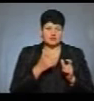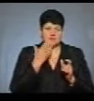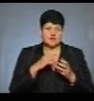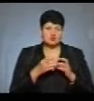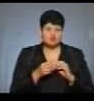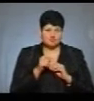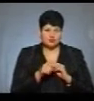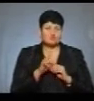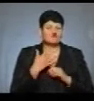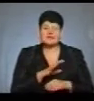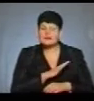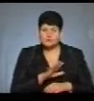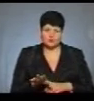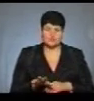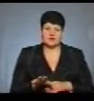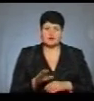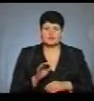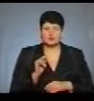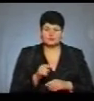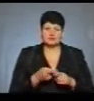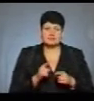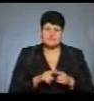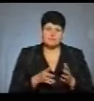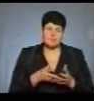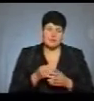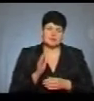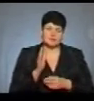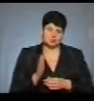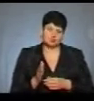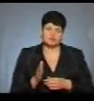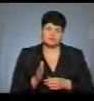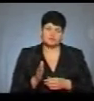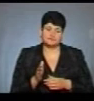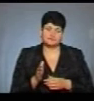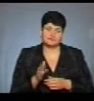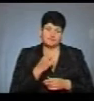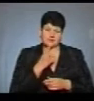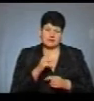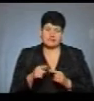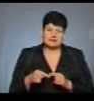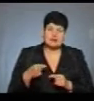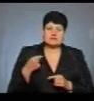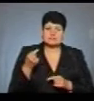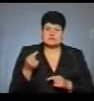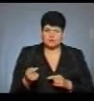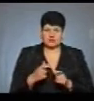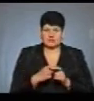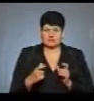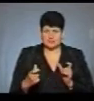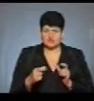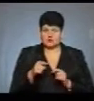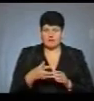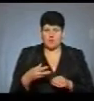то її вже і не буде, тому що ця проплата буде видима в наступному квитанції, що там